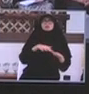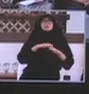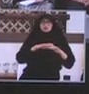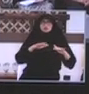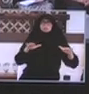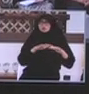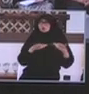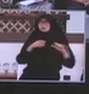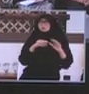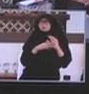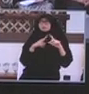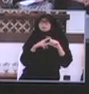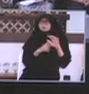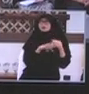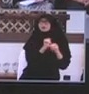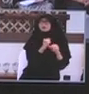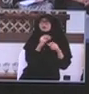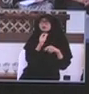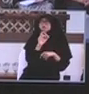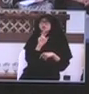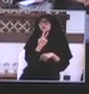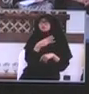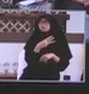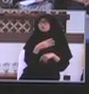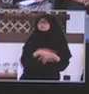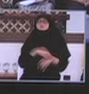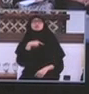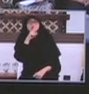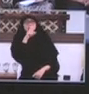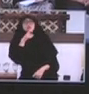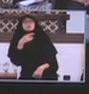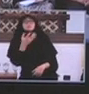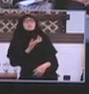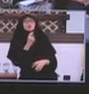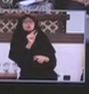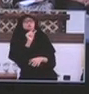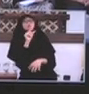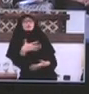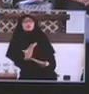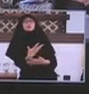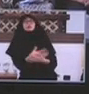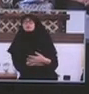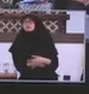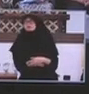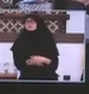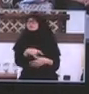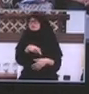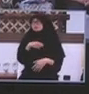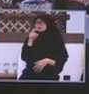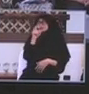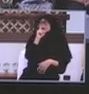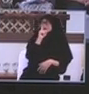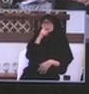munggunya mangger. Oke, sing arep jenengan sekarang mau usul apa? Ternyata sebelum datang